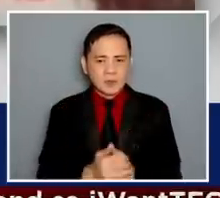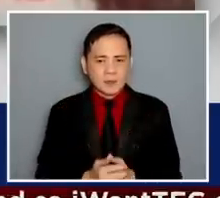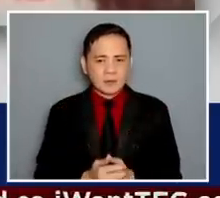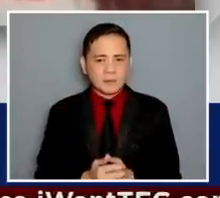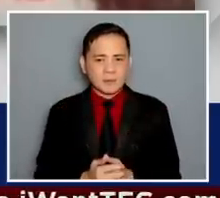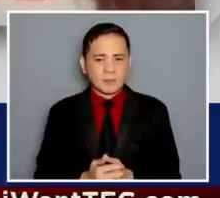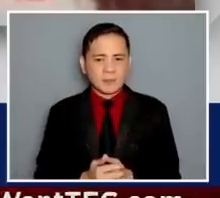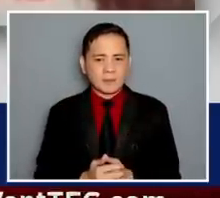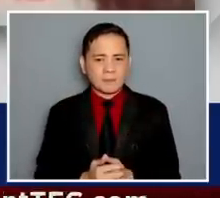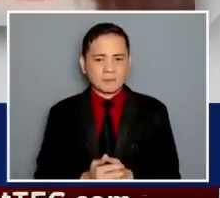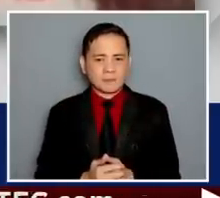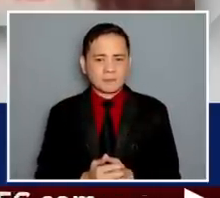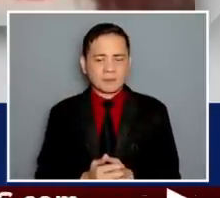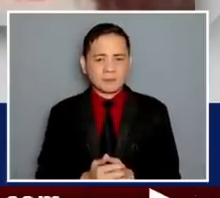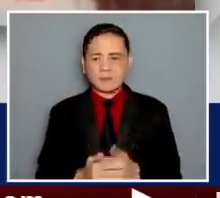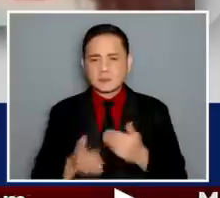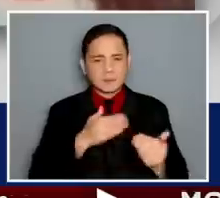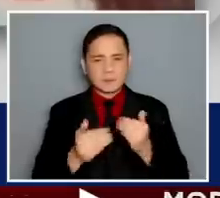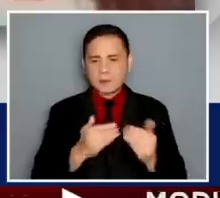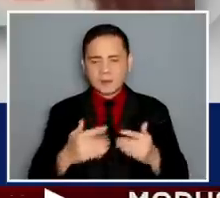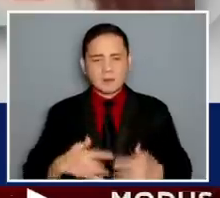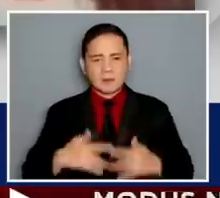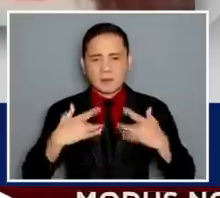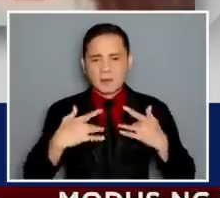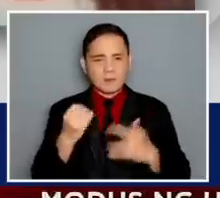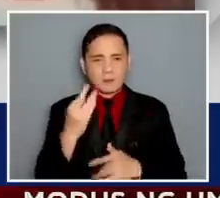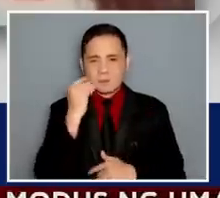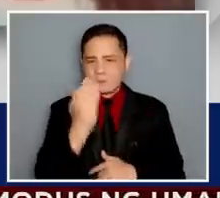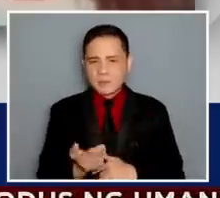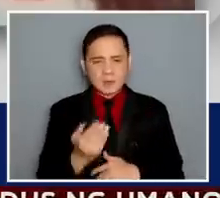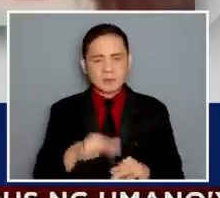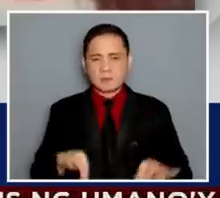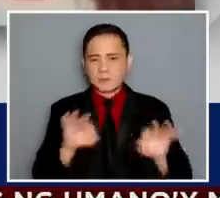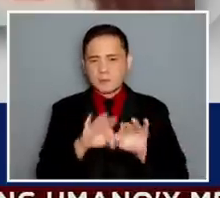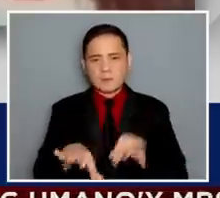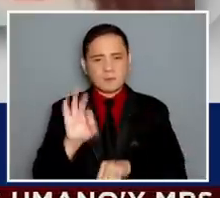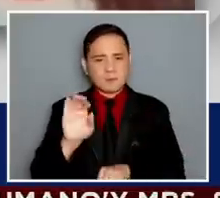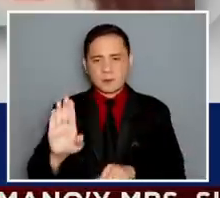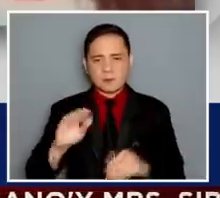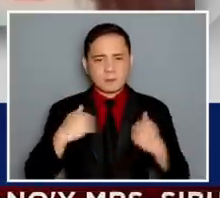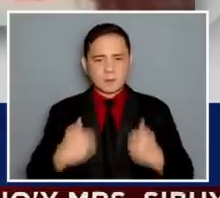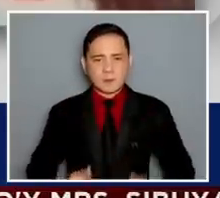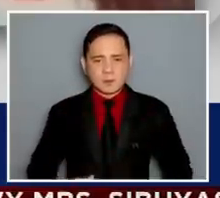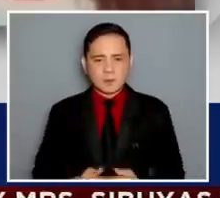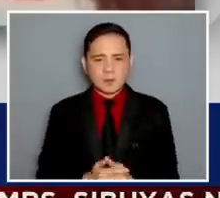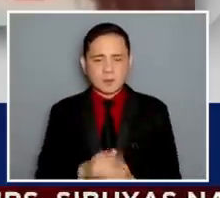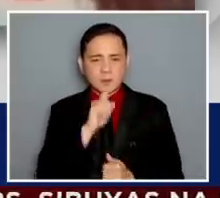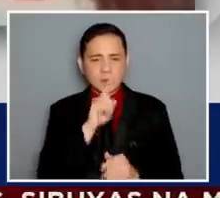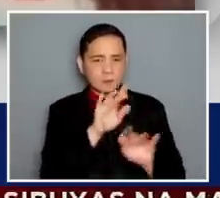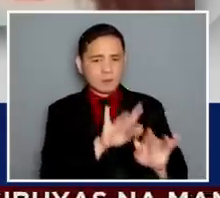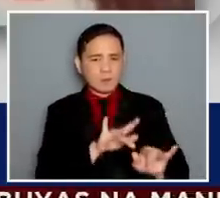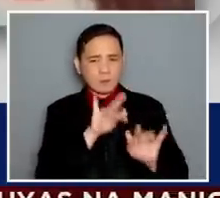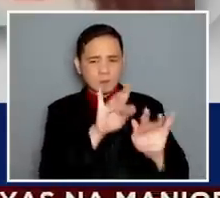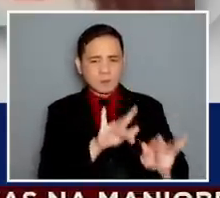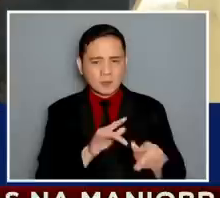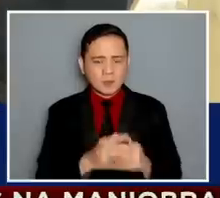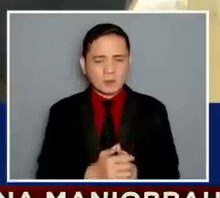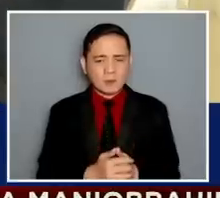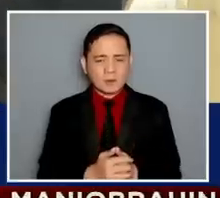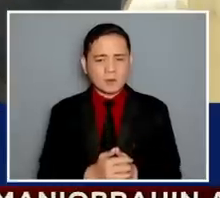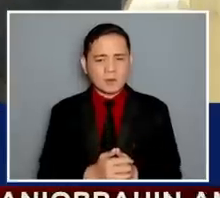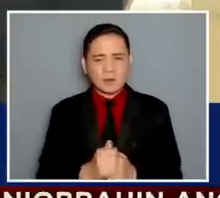o patay man lang sila, kailangan talaga natin silang makita, Chef. Kawawa naman kasi kung makalimutan